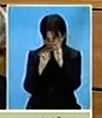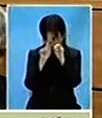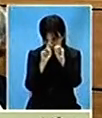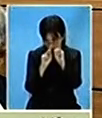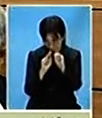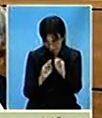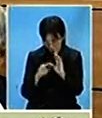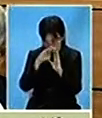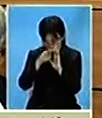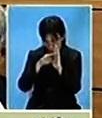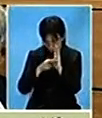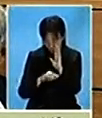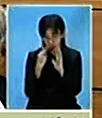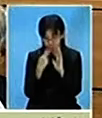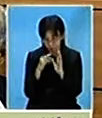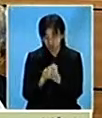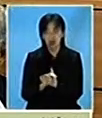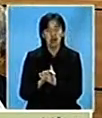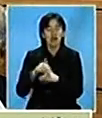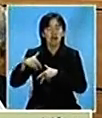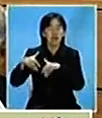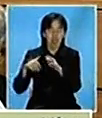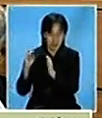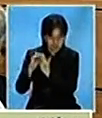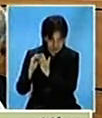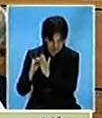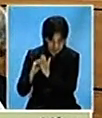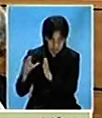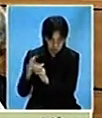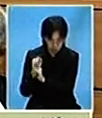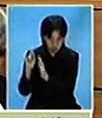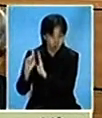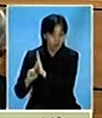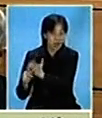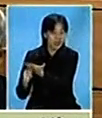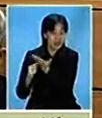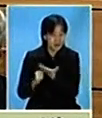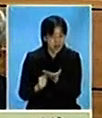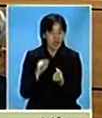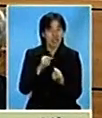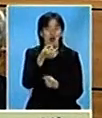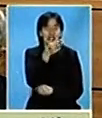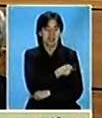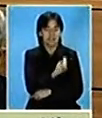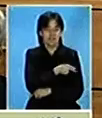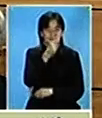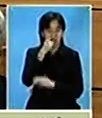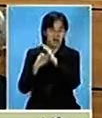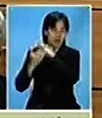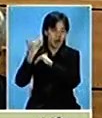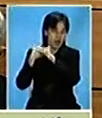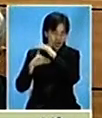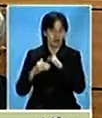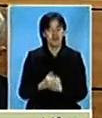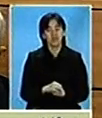เนี่ยกฎหมายเริ่มต้นจากกฎหมายภาคประชาชนนะครับโดยที่เน้นเฉพาะเรื่องวิชาชีพการแพทย์แผนไทยพอมา